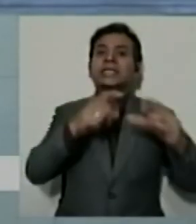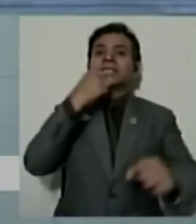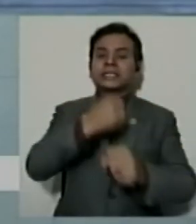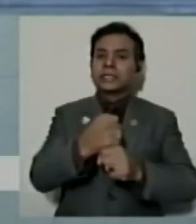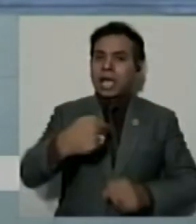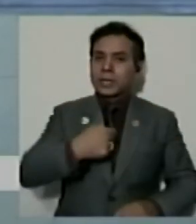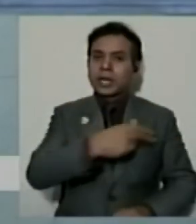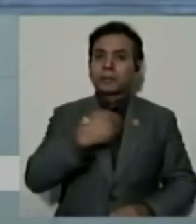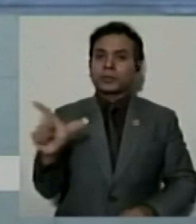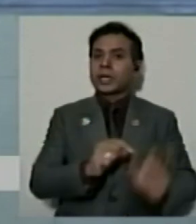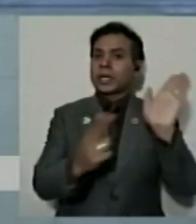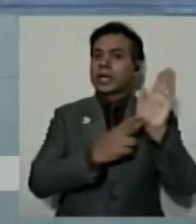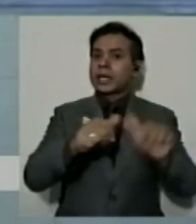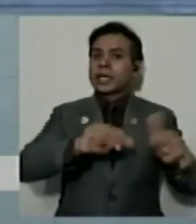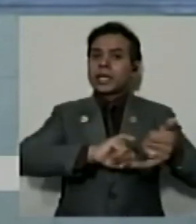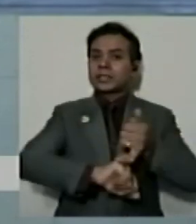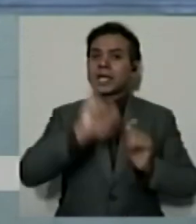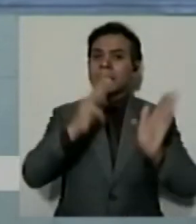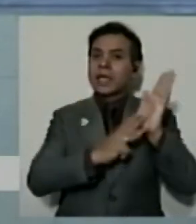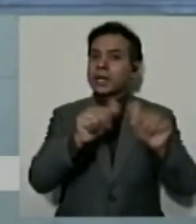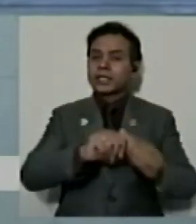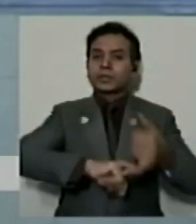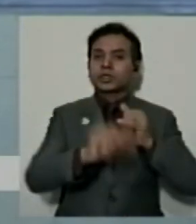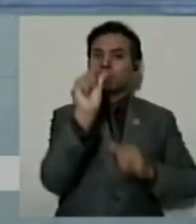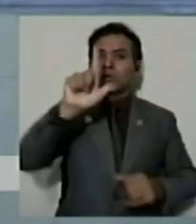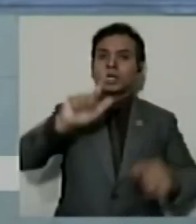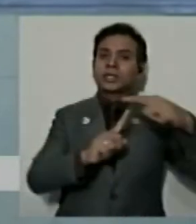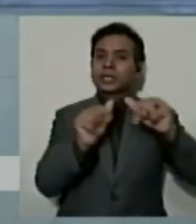বা COVID-19 বিষয়ক তথ্য আপনাদের সামনে উপস্থাপন করব।